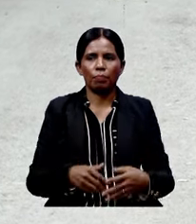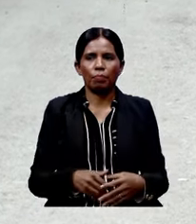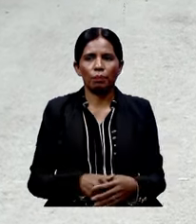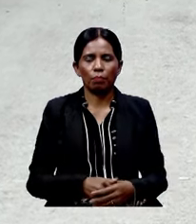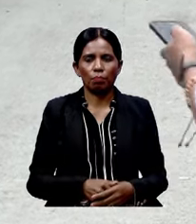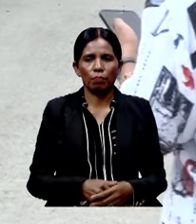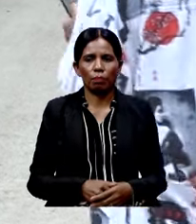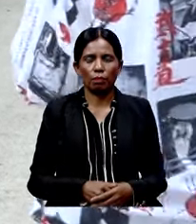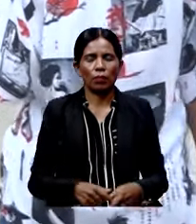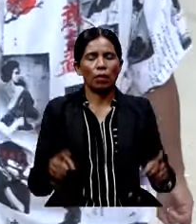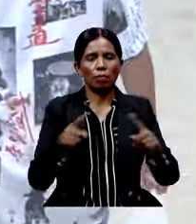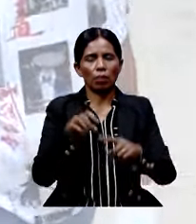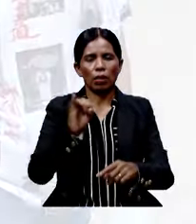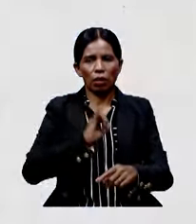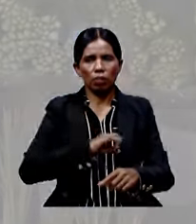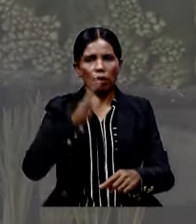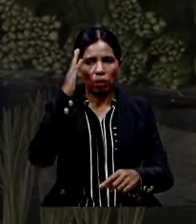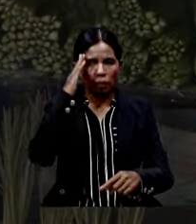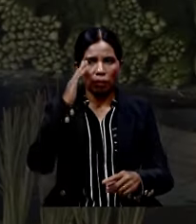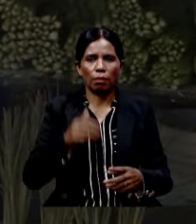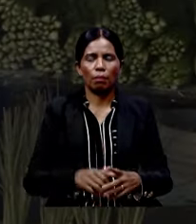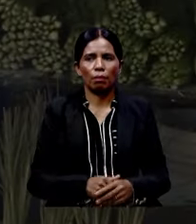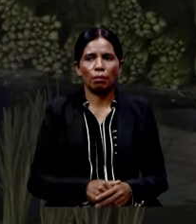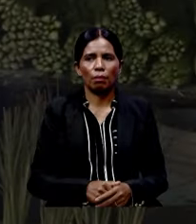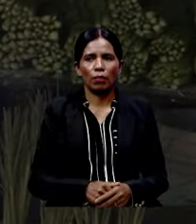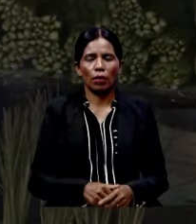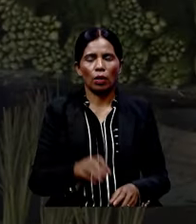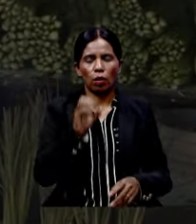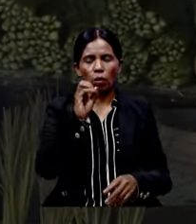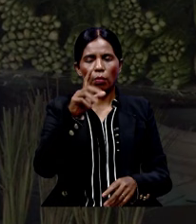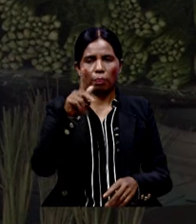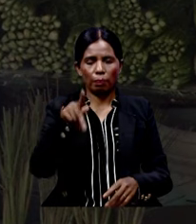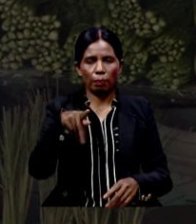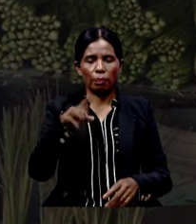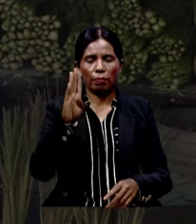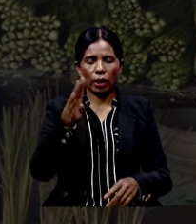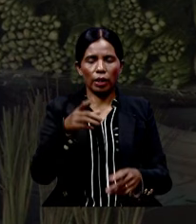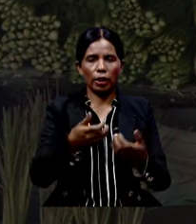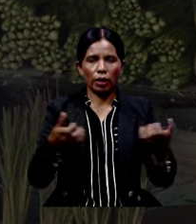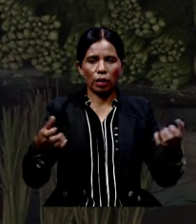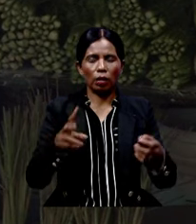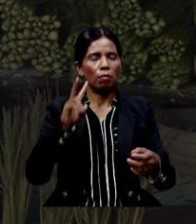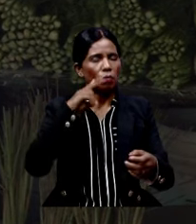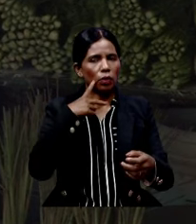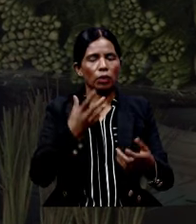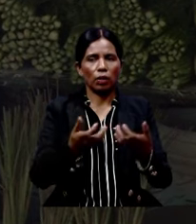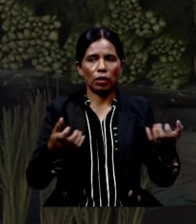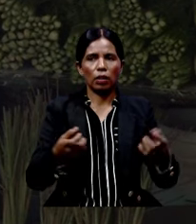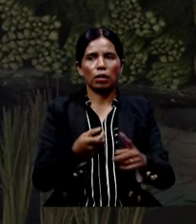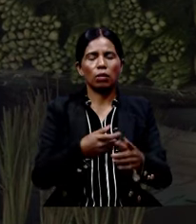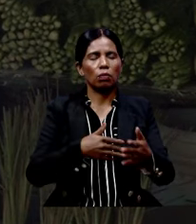Ba haunia Hanoi, atu obe ketak, moro ketak ne konform husiwe ema